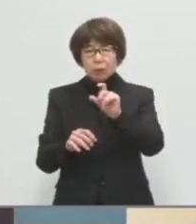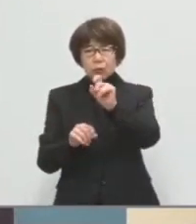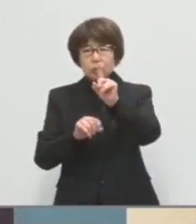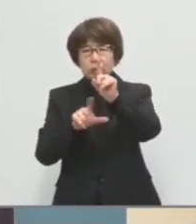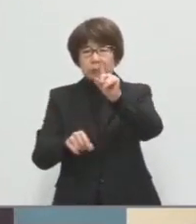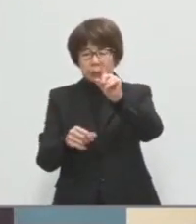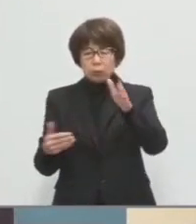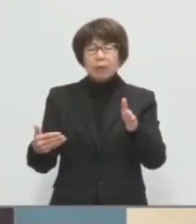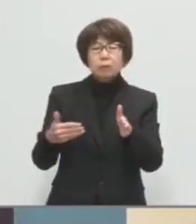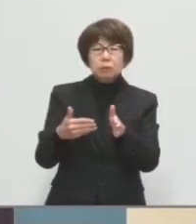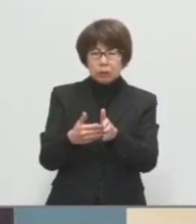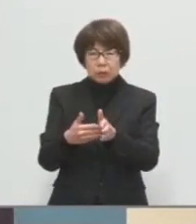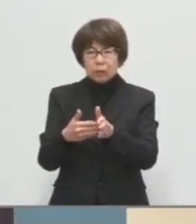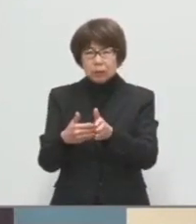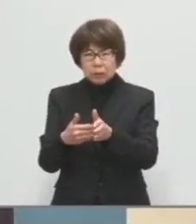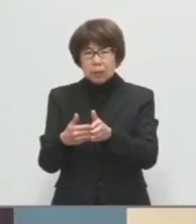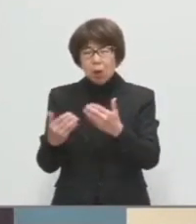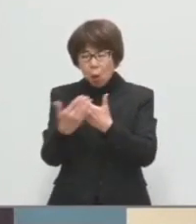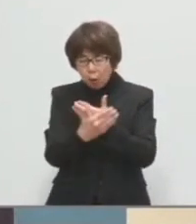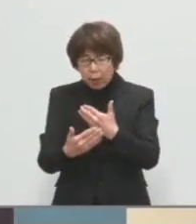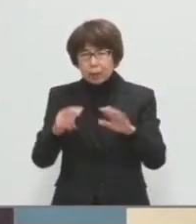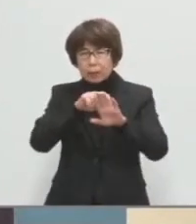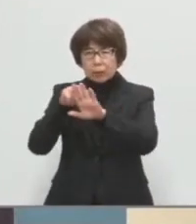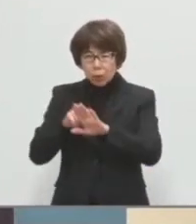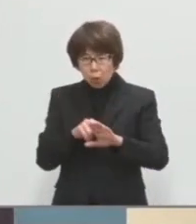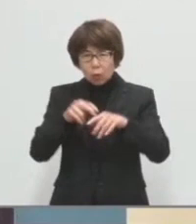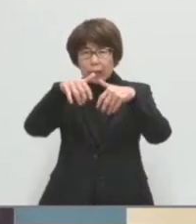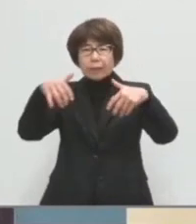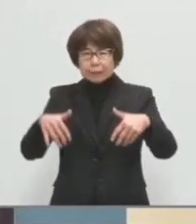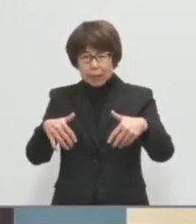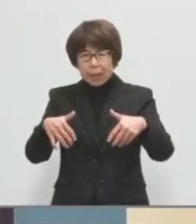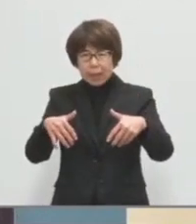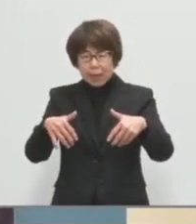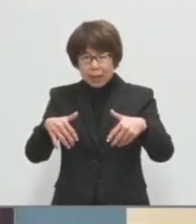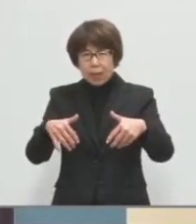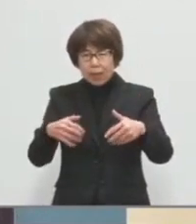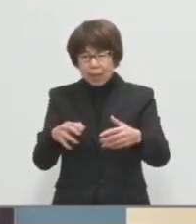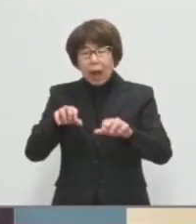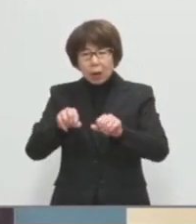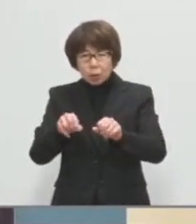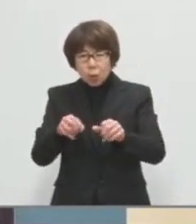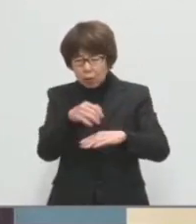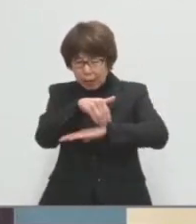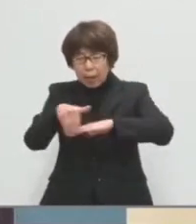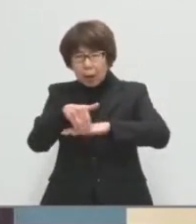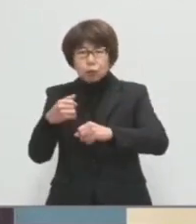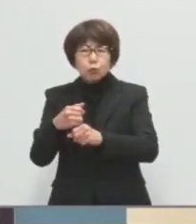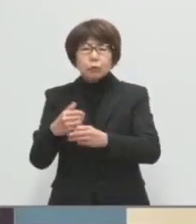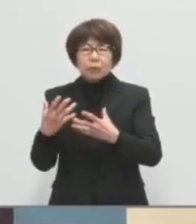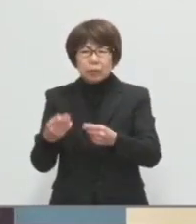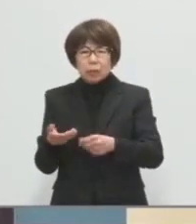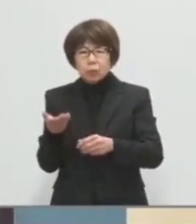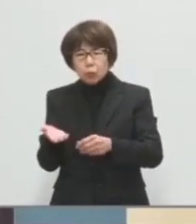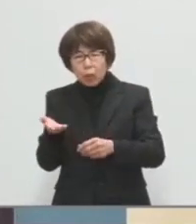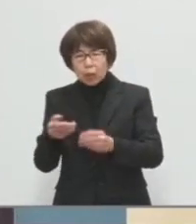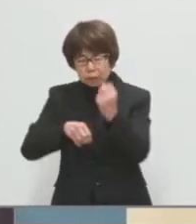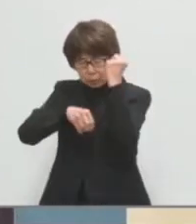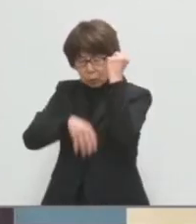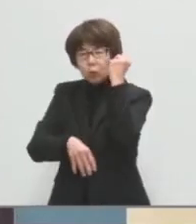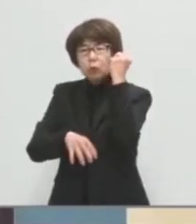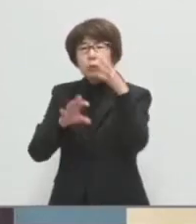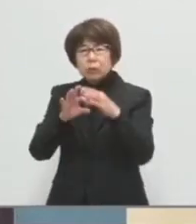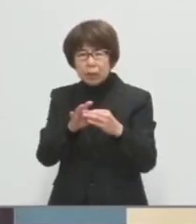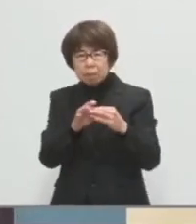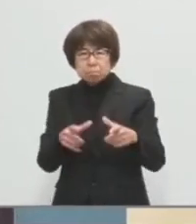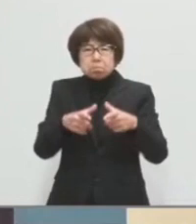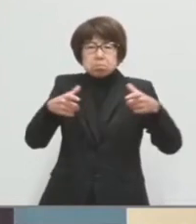末に保険医療提供体制加工計画を策定しておりますけれどもこれに基づきまして拡充